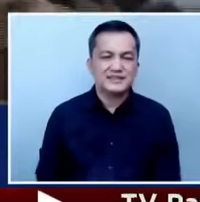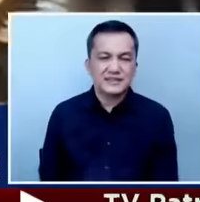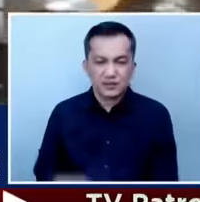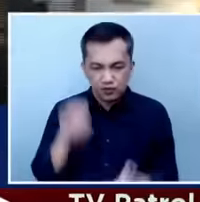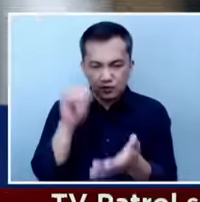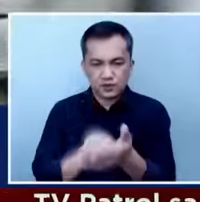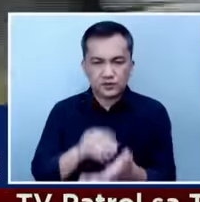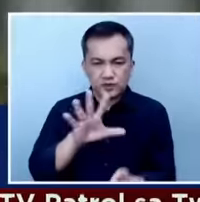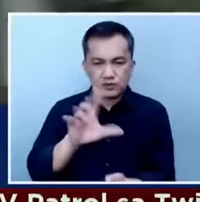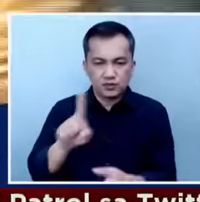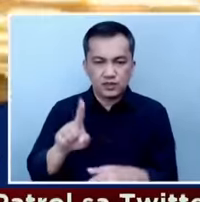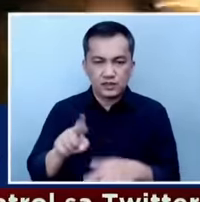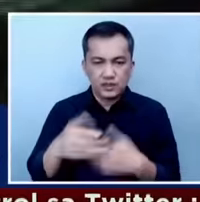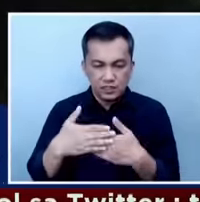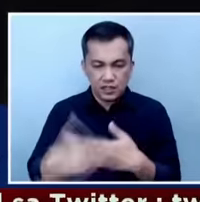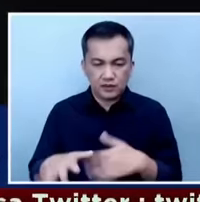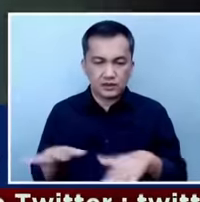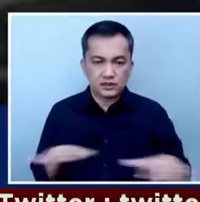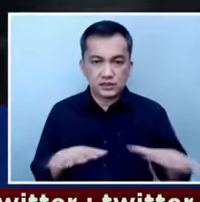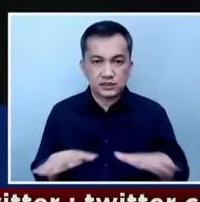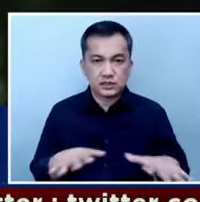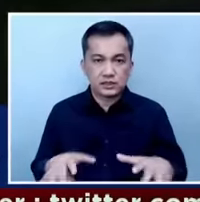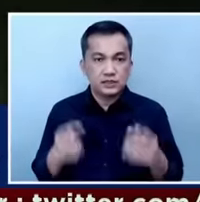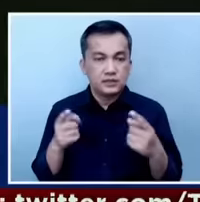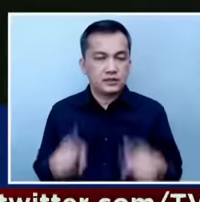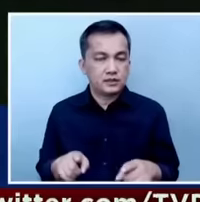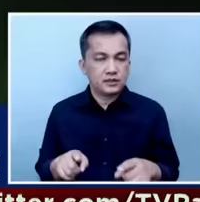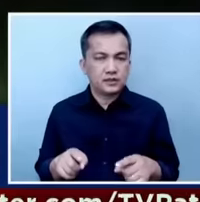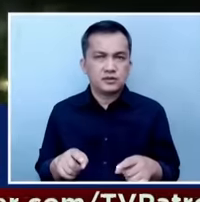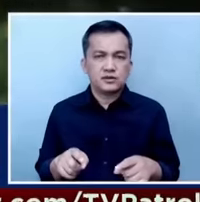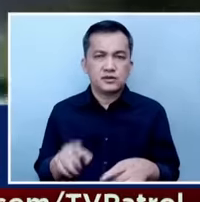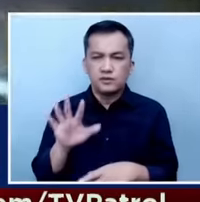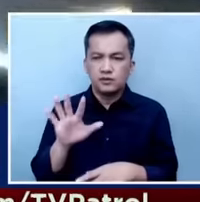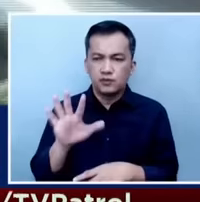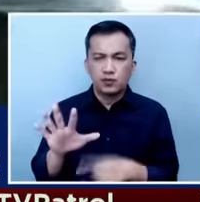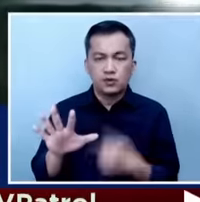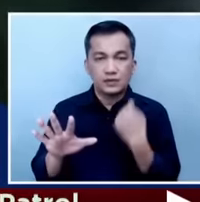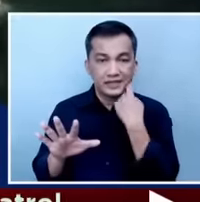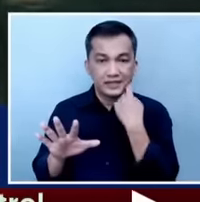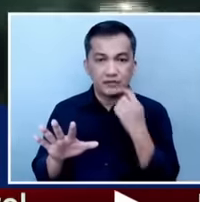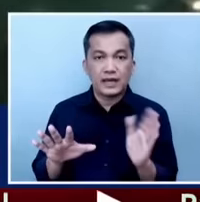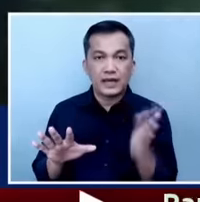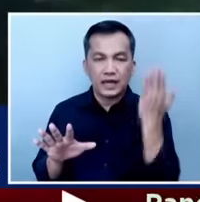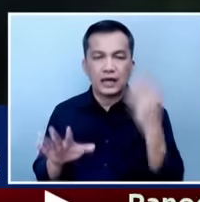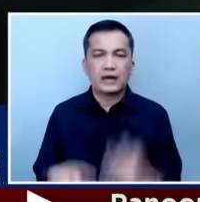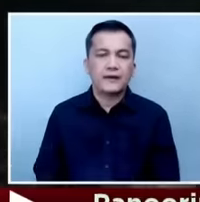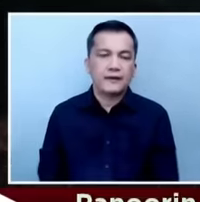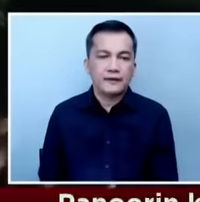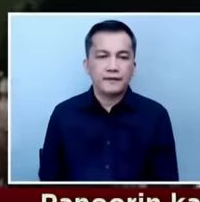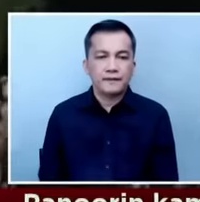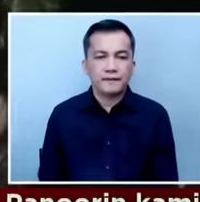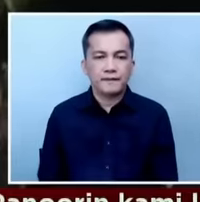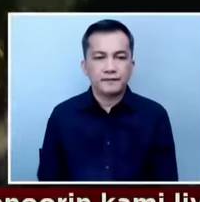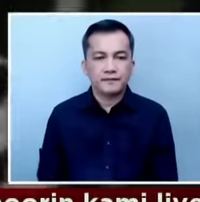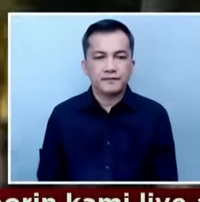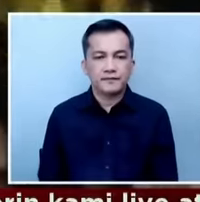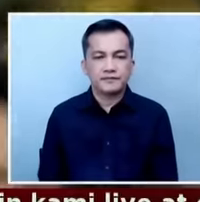51 aftershocks ang lindol na nangyari mag-aalas 5 kaninang umaga.